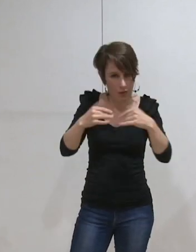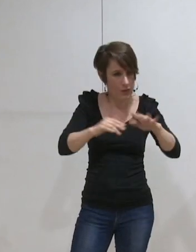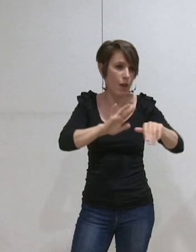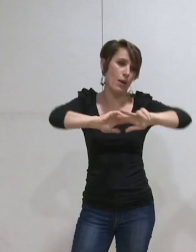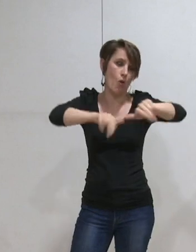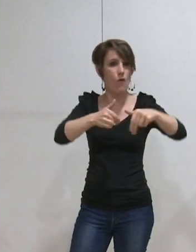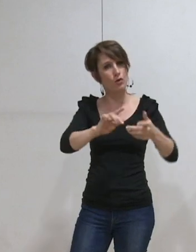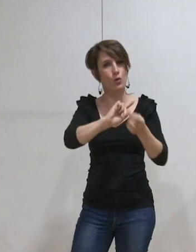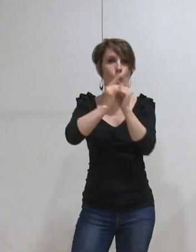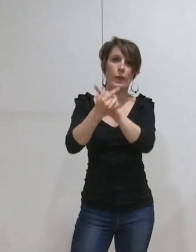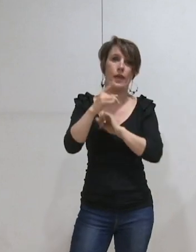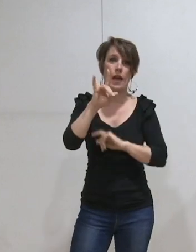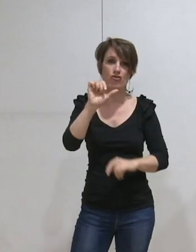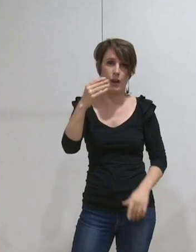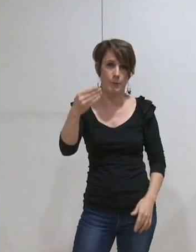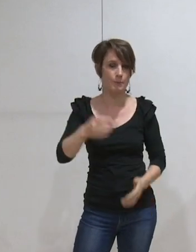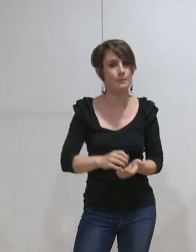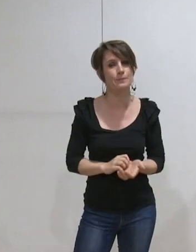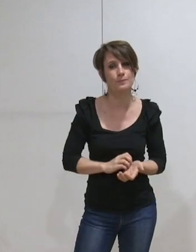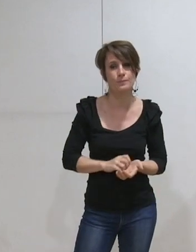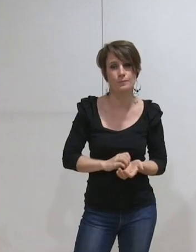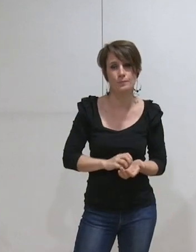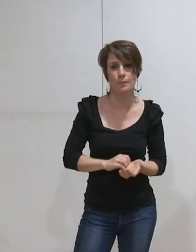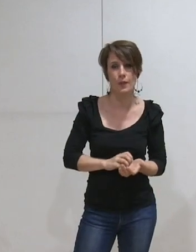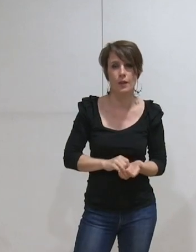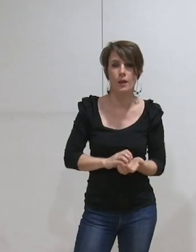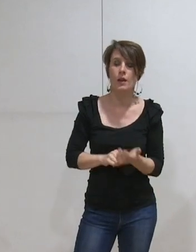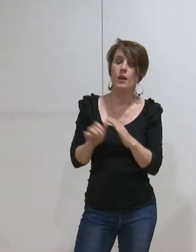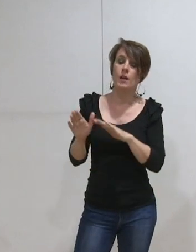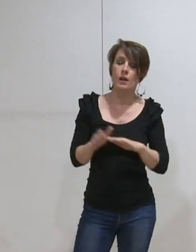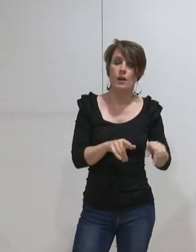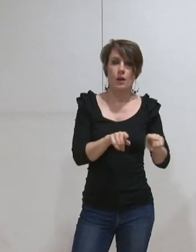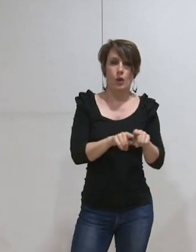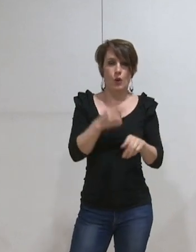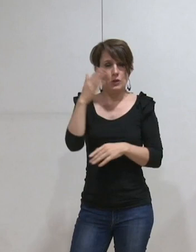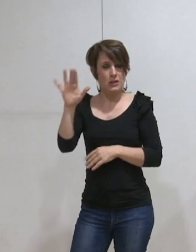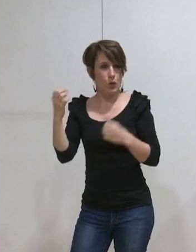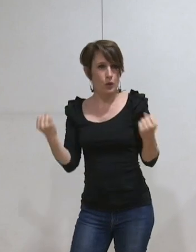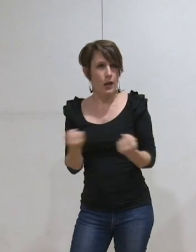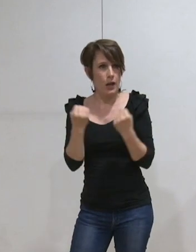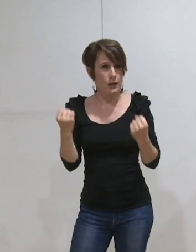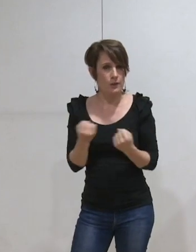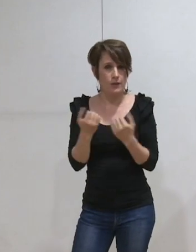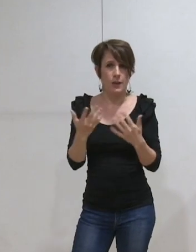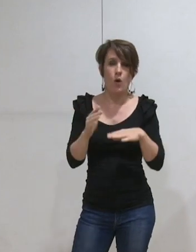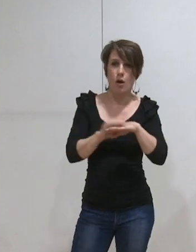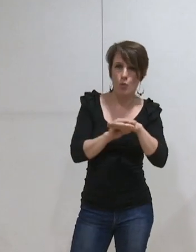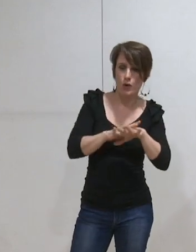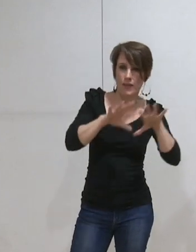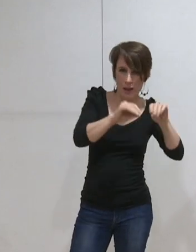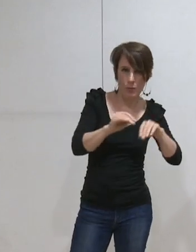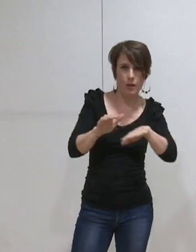en logement social également un autre volilet de nos activités politique habitat politique